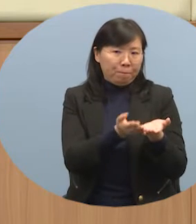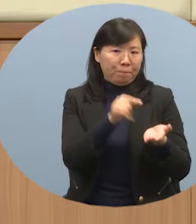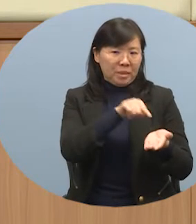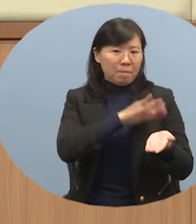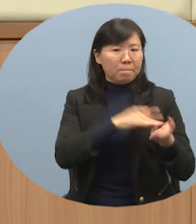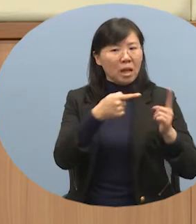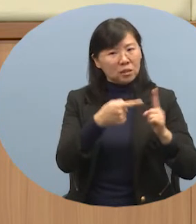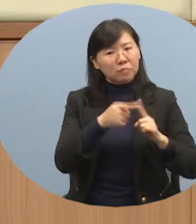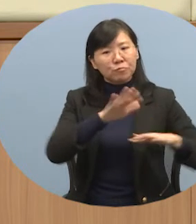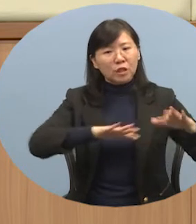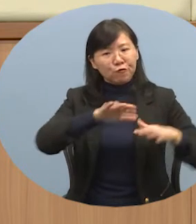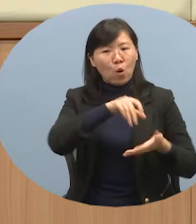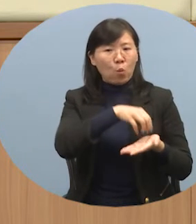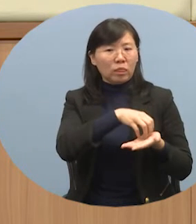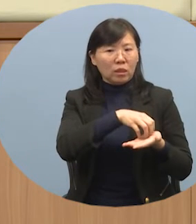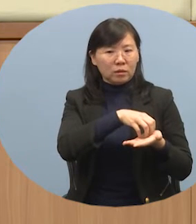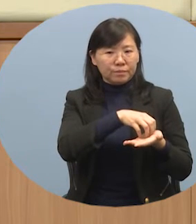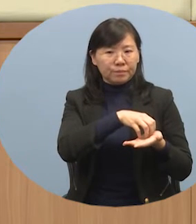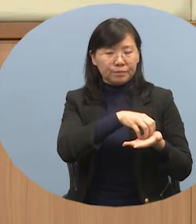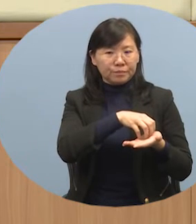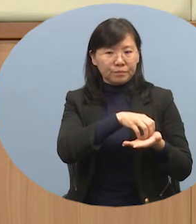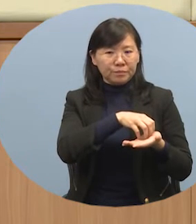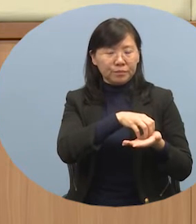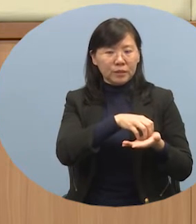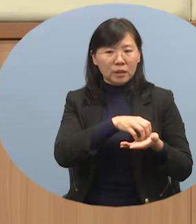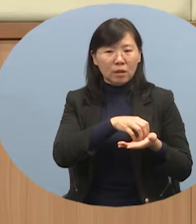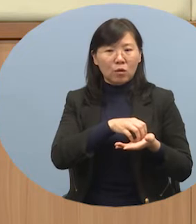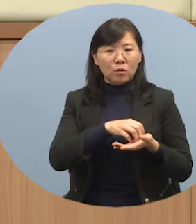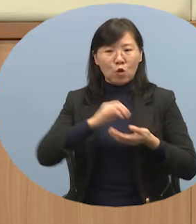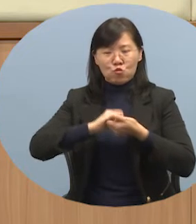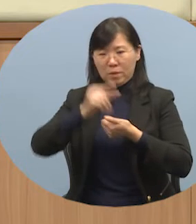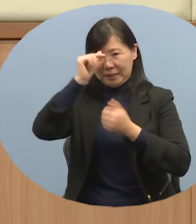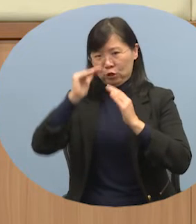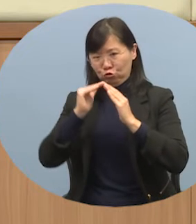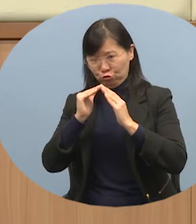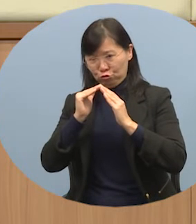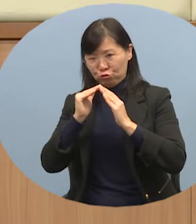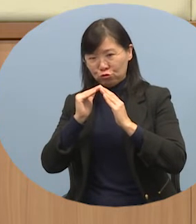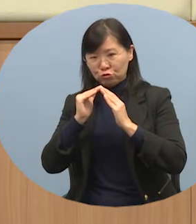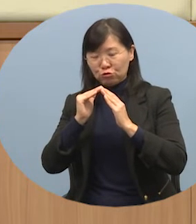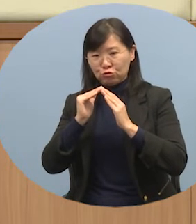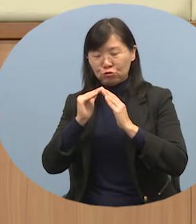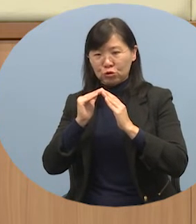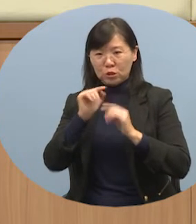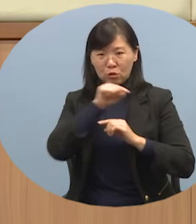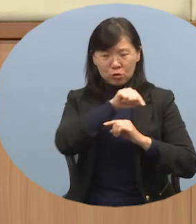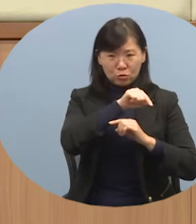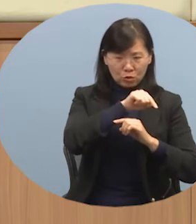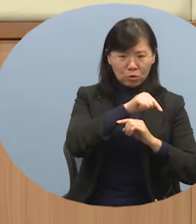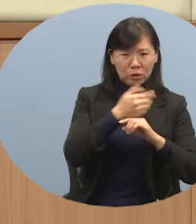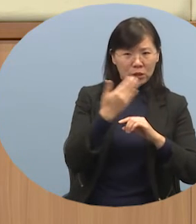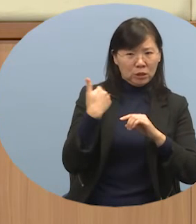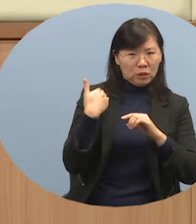咧現時情況係穩定嘅。醫院就喺病人住過嘅之前嘅病房咧，就